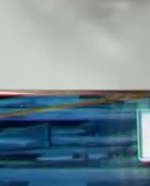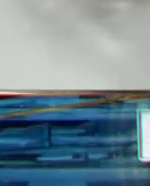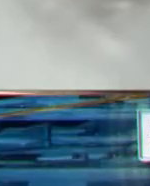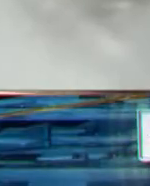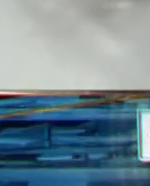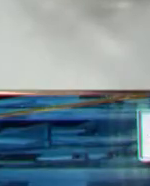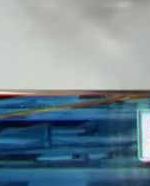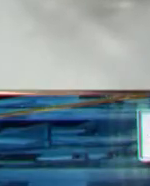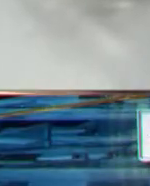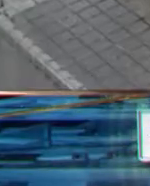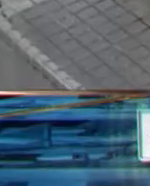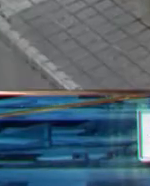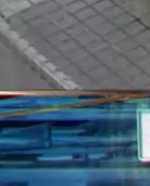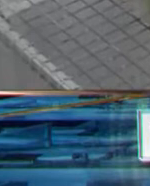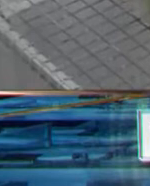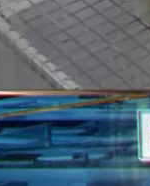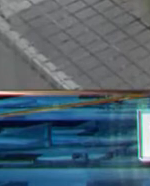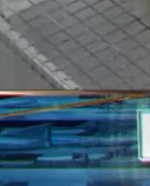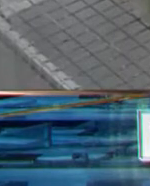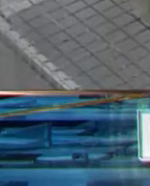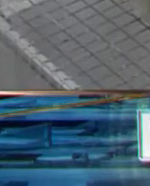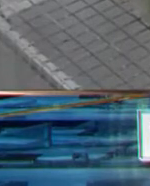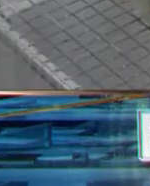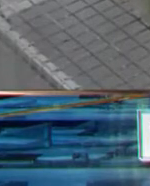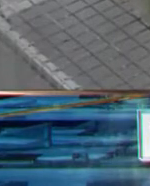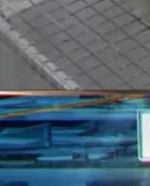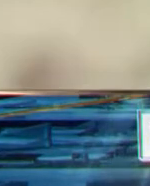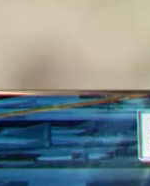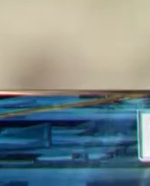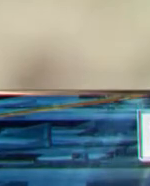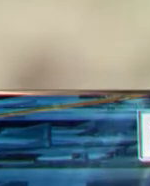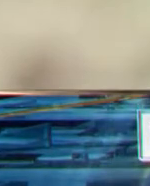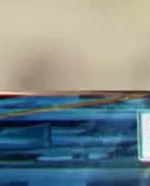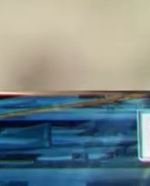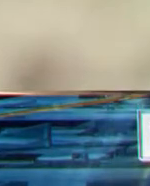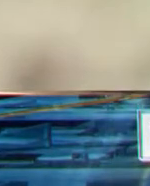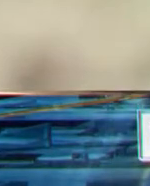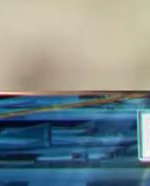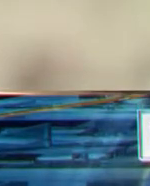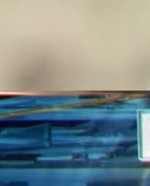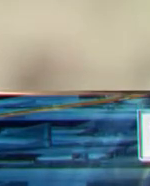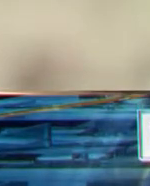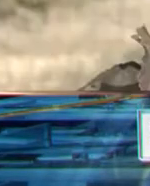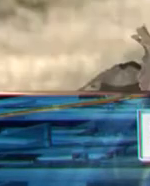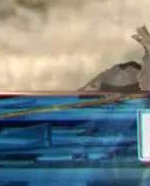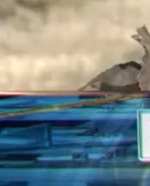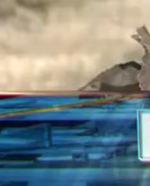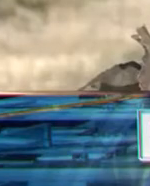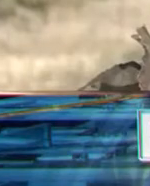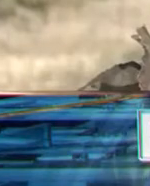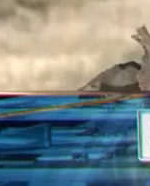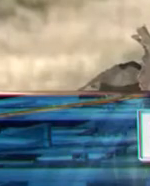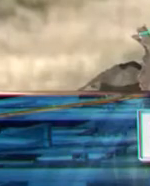Биотехникалық, технологиялық жаңа тәсілдер. Ғалымдар Еңбекшіғазы ауданда сиверс алмасы әлеуетін пайдаланып, жаңа бақтар